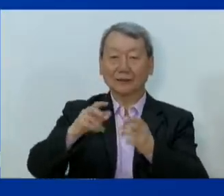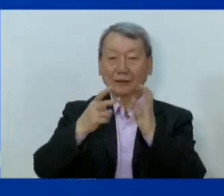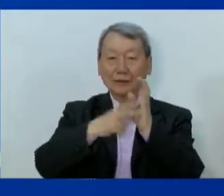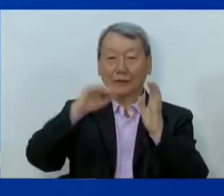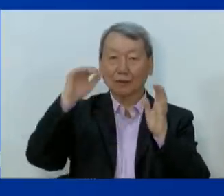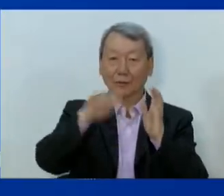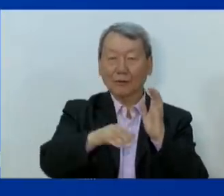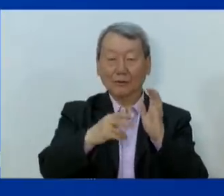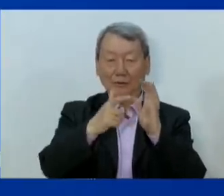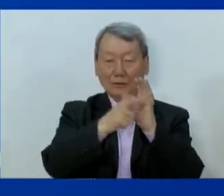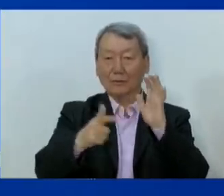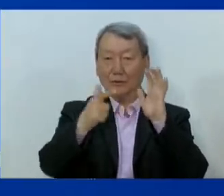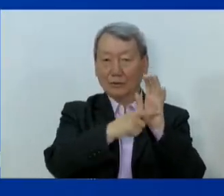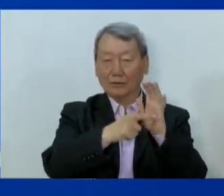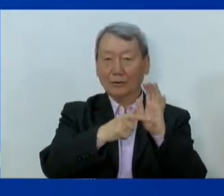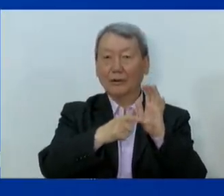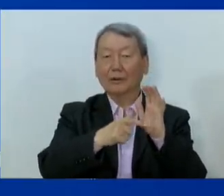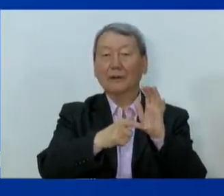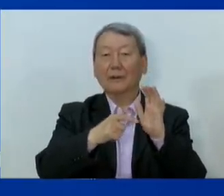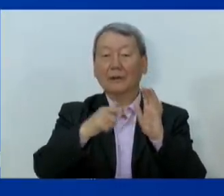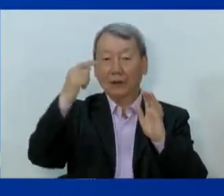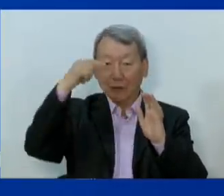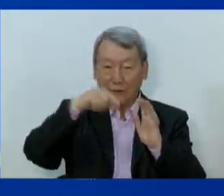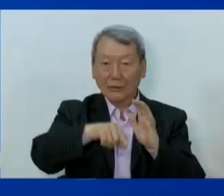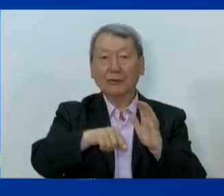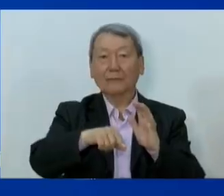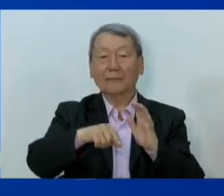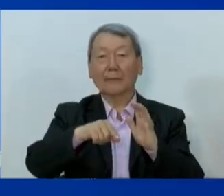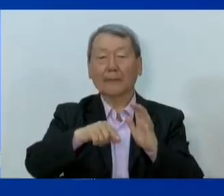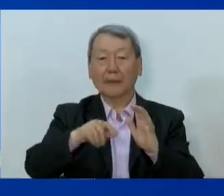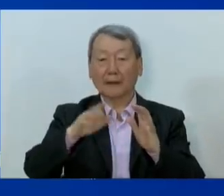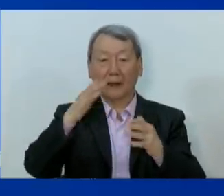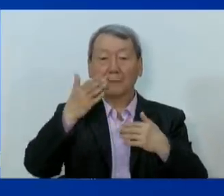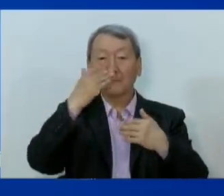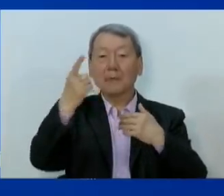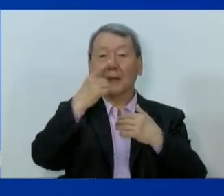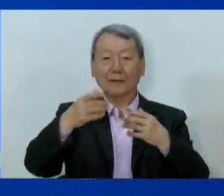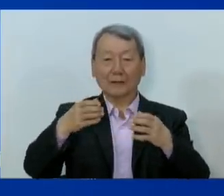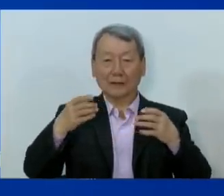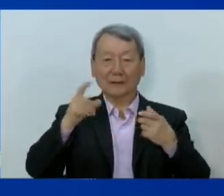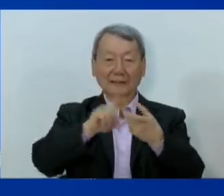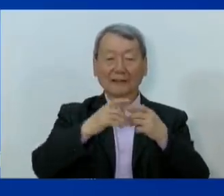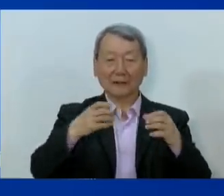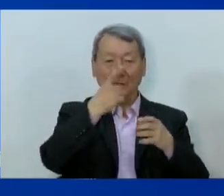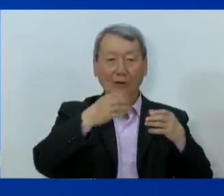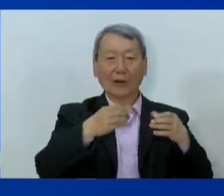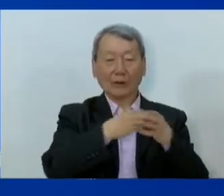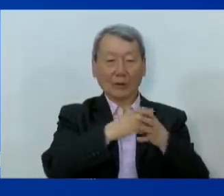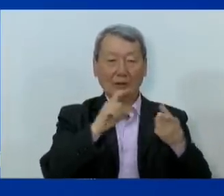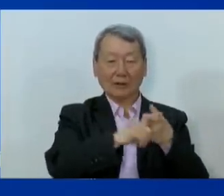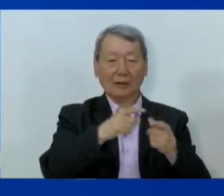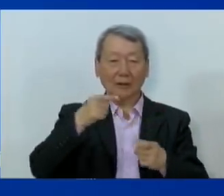7877-ге жетті. Әмнічінің жақынғы байланышта тұрғандар 1-ші